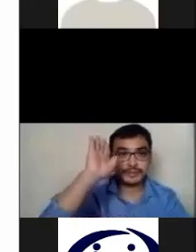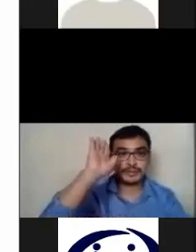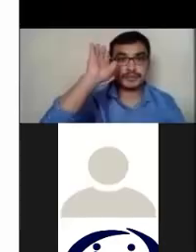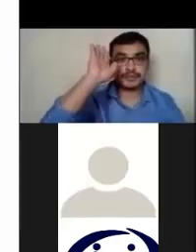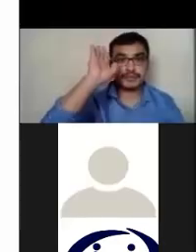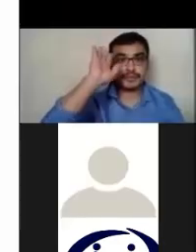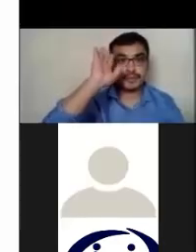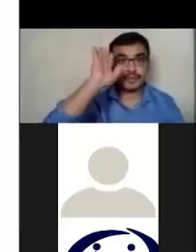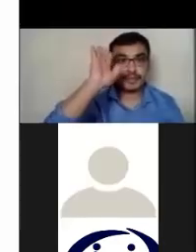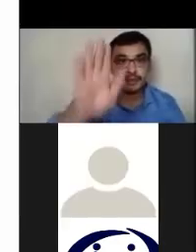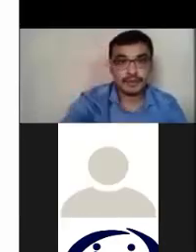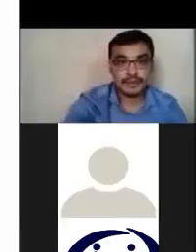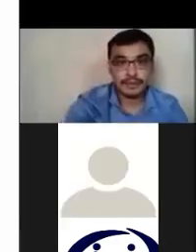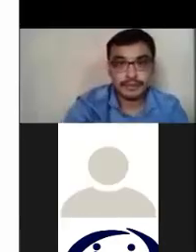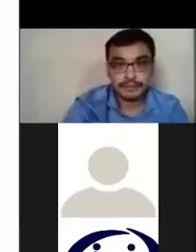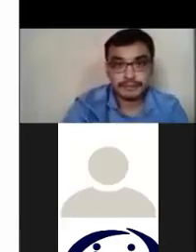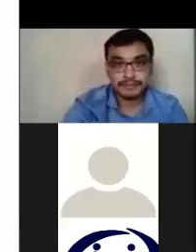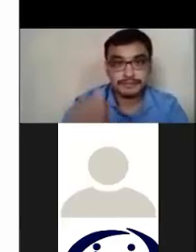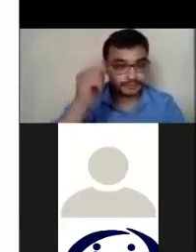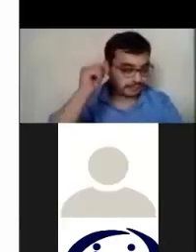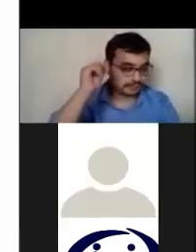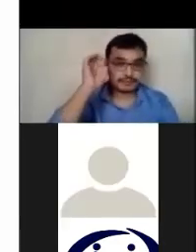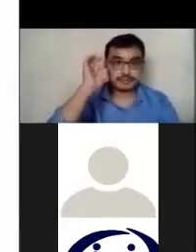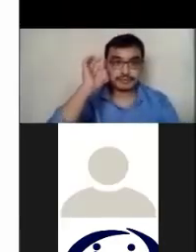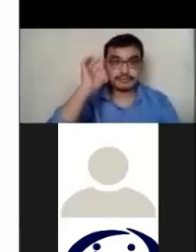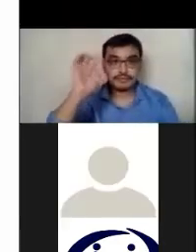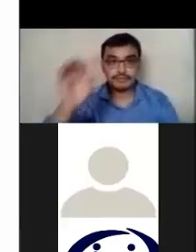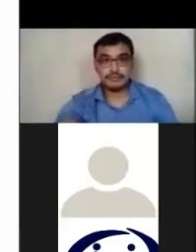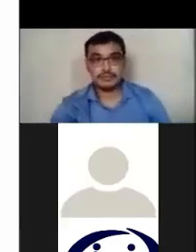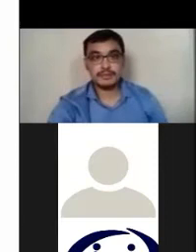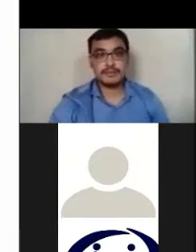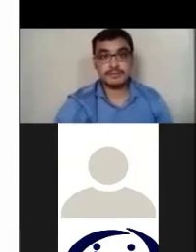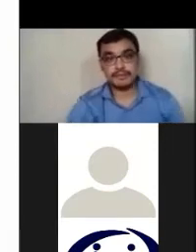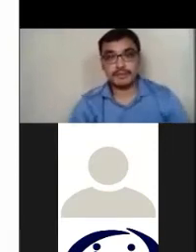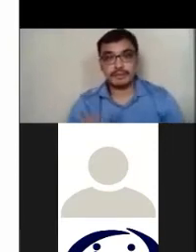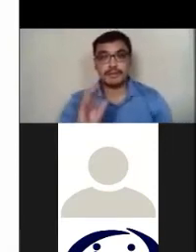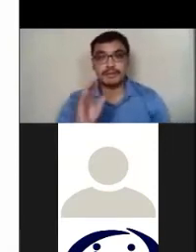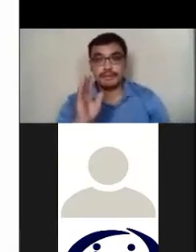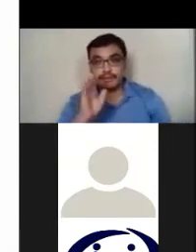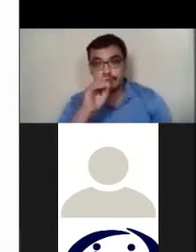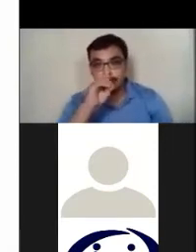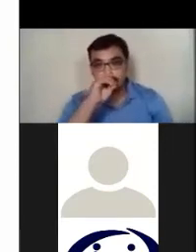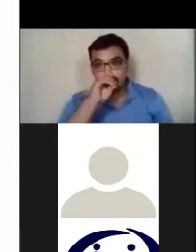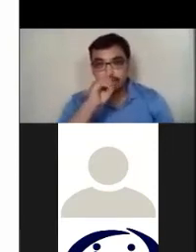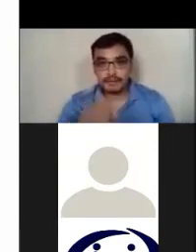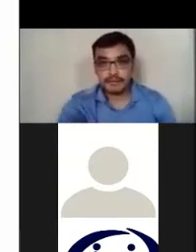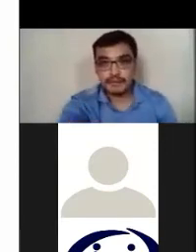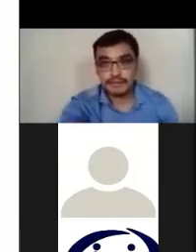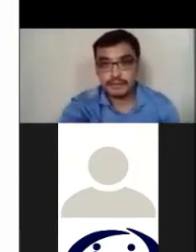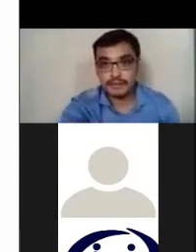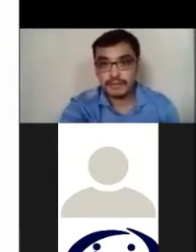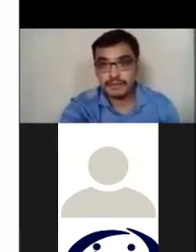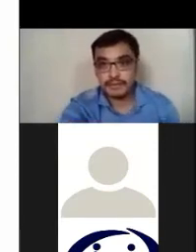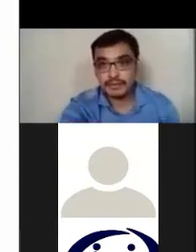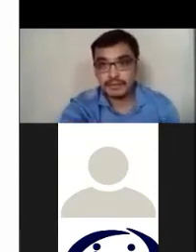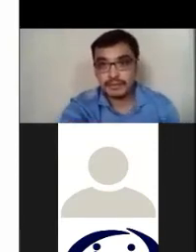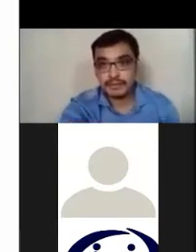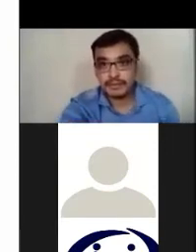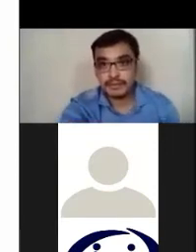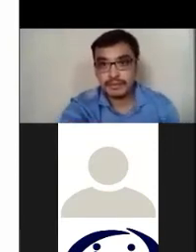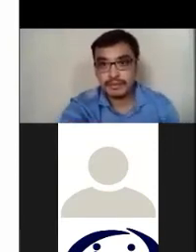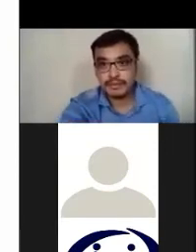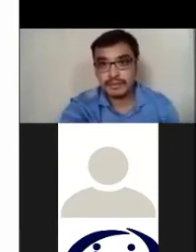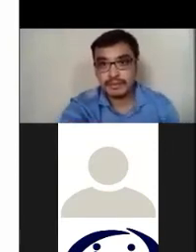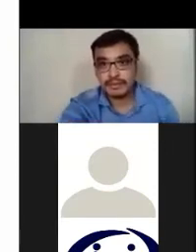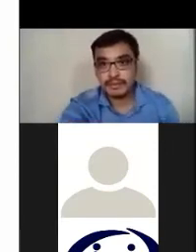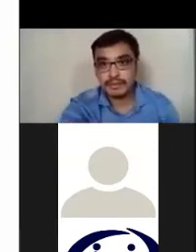60% छ र त्यस्तै चाहिँ परिवारको नातेदारको सपोर्ट लिएर 71% छ। मैले यो